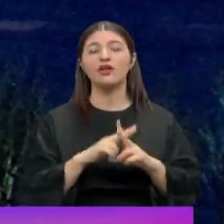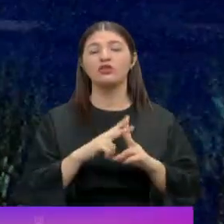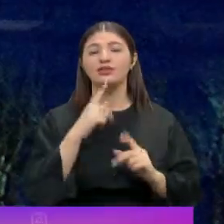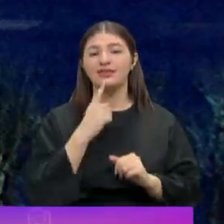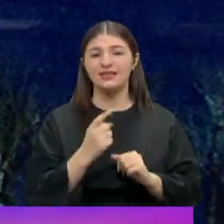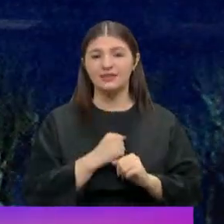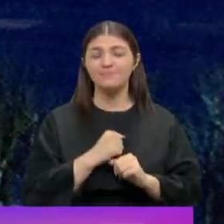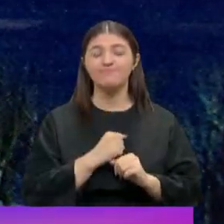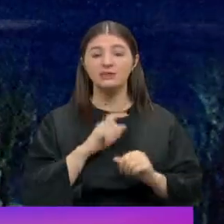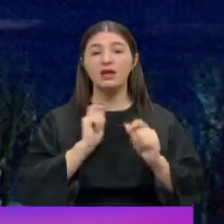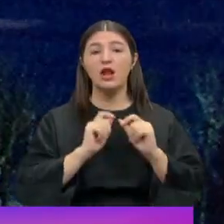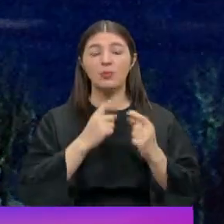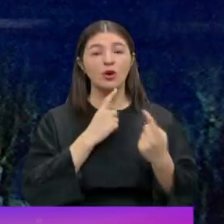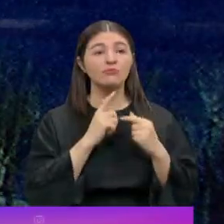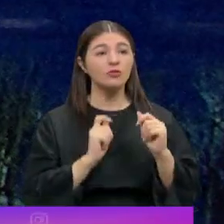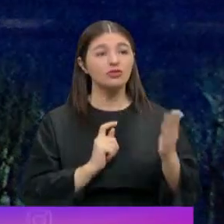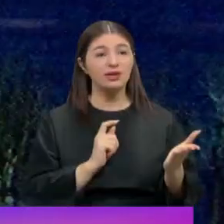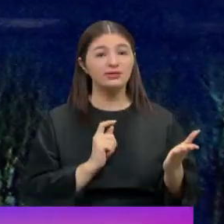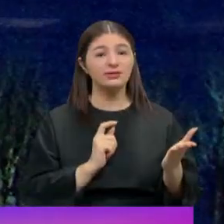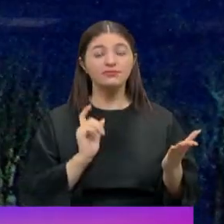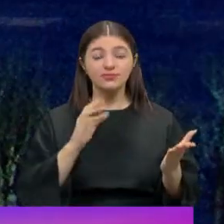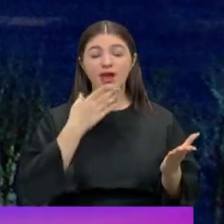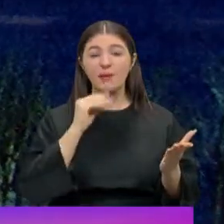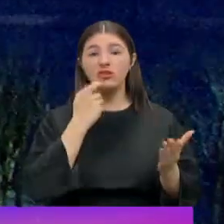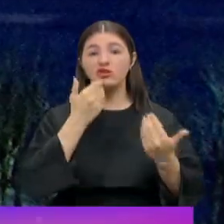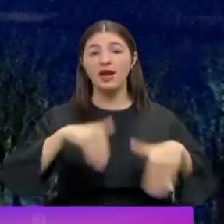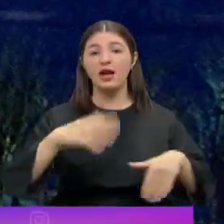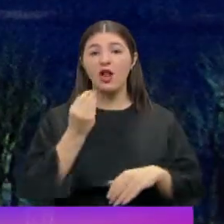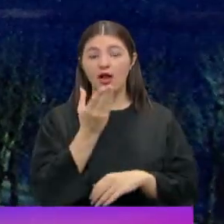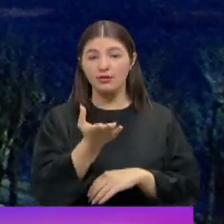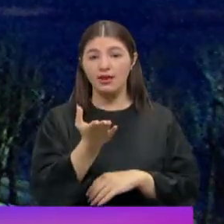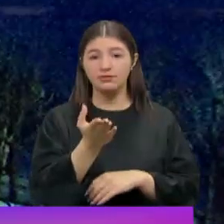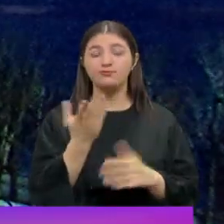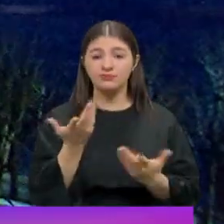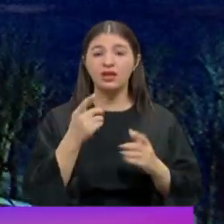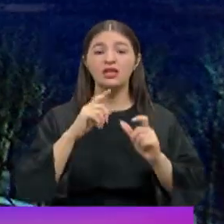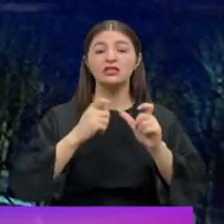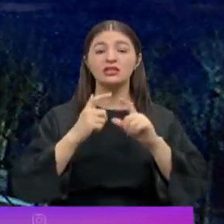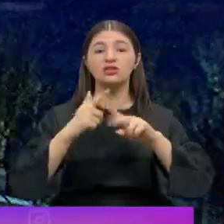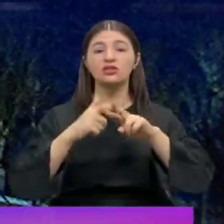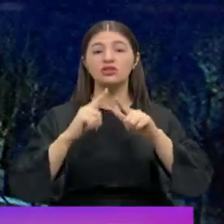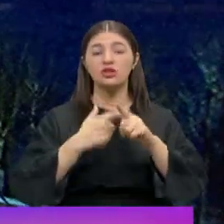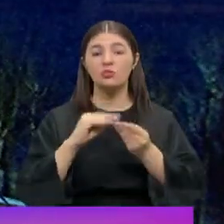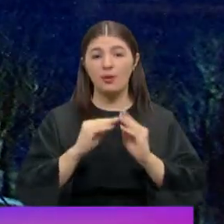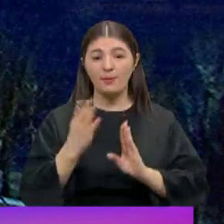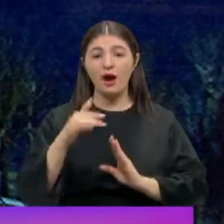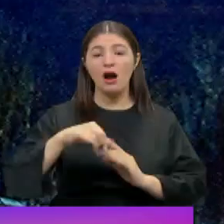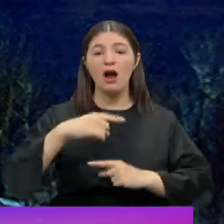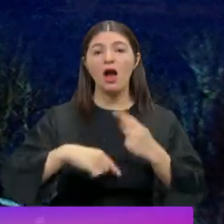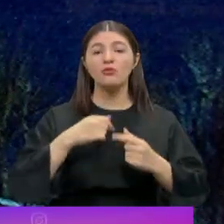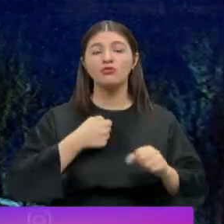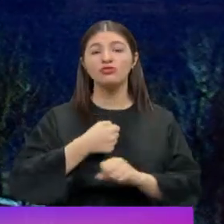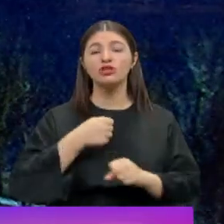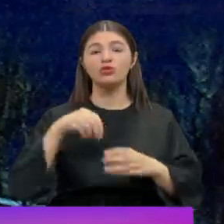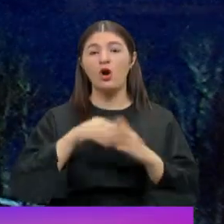faturası dedik ekonomi konuşacağız emeklilikte yaşa takılanları Savaş mağdurlarını Hak arama